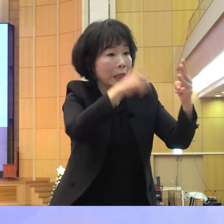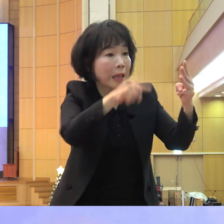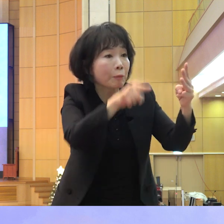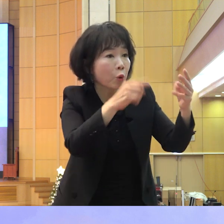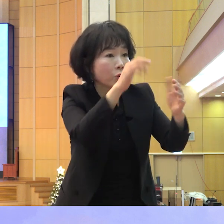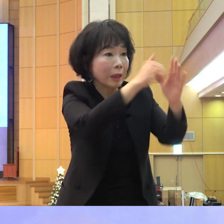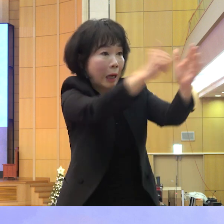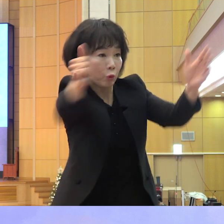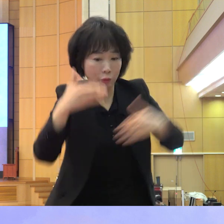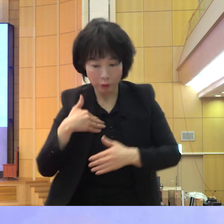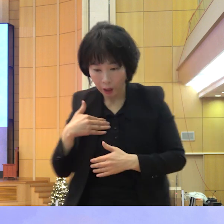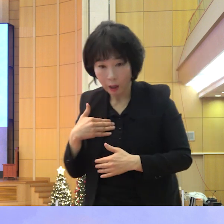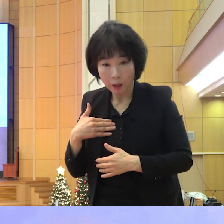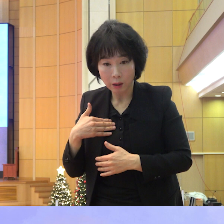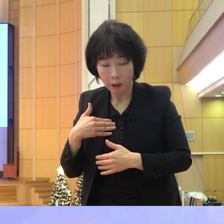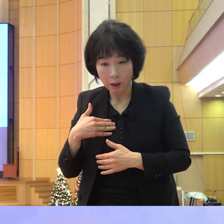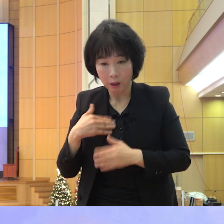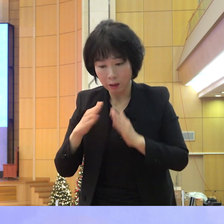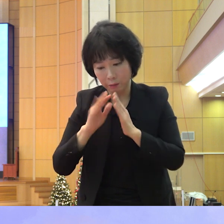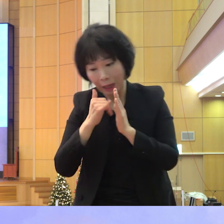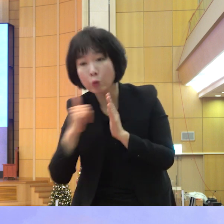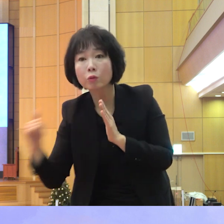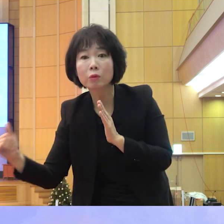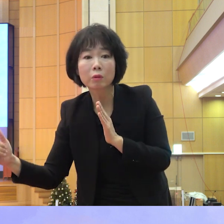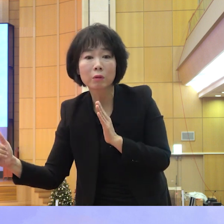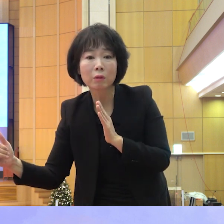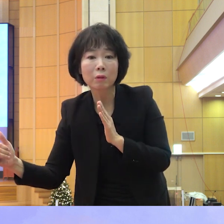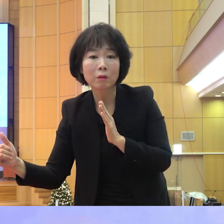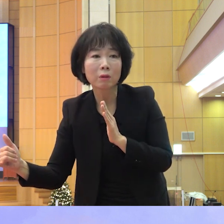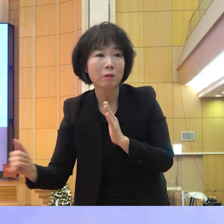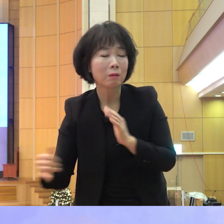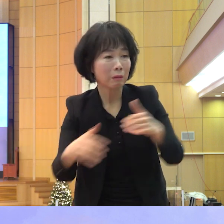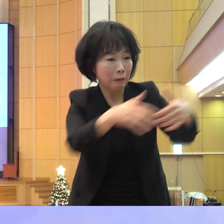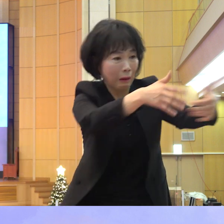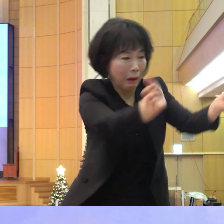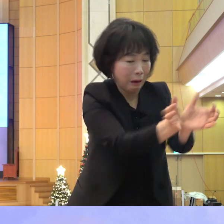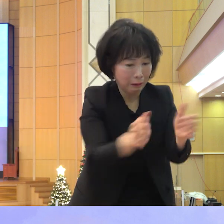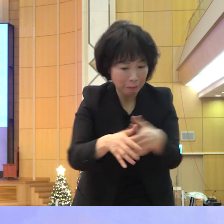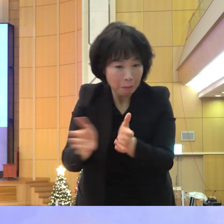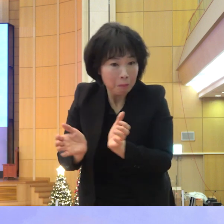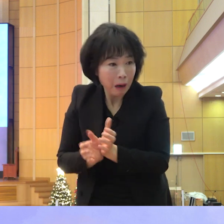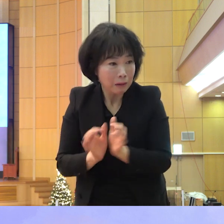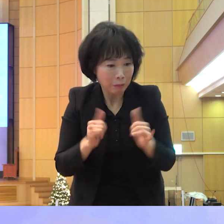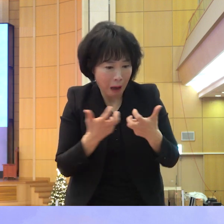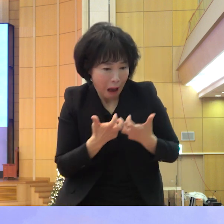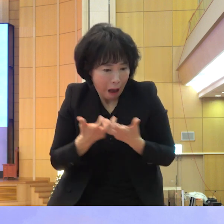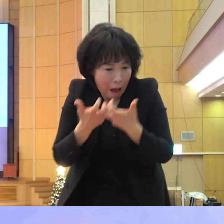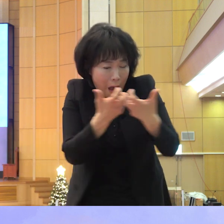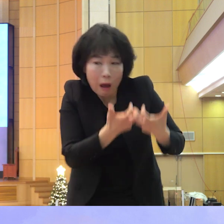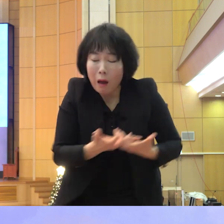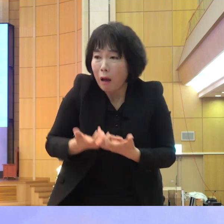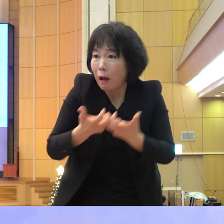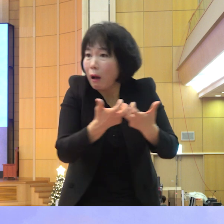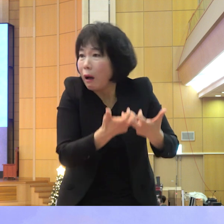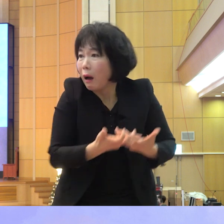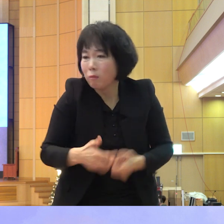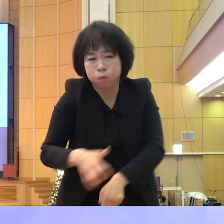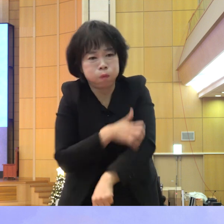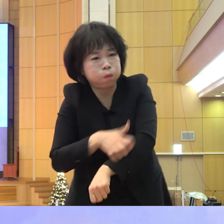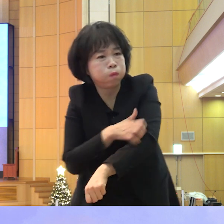가족들하고 또 삼촌 밑에 있는 종들하고 또 롯의 종들하고 롯의 양떼들,